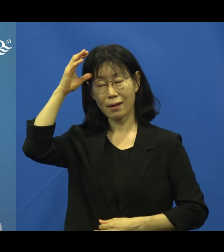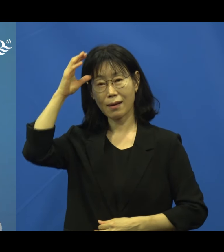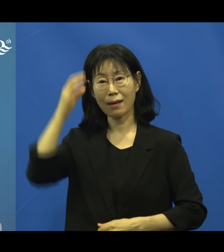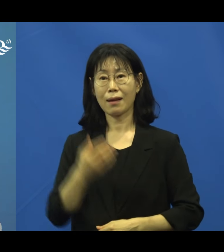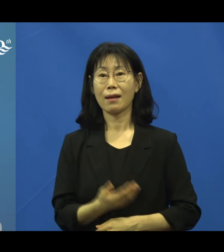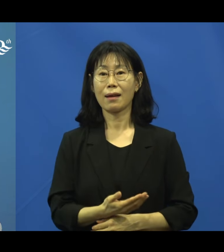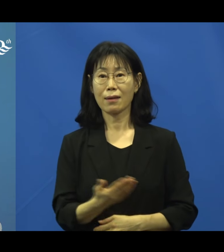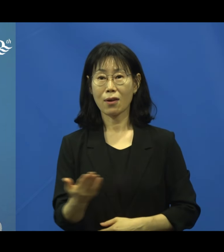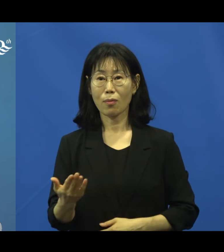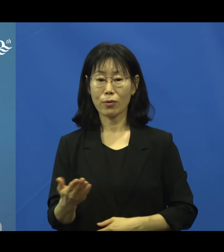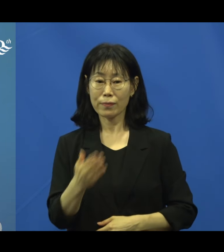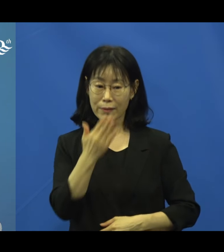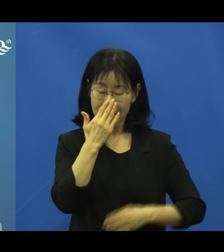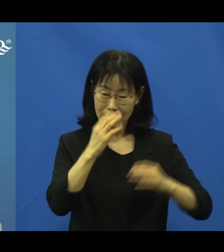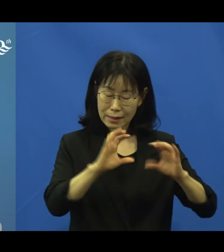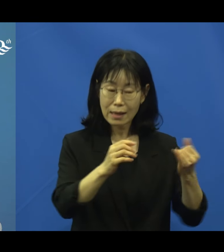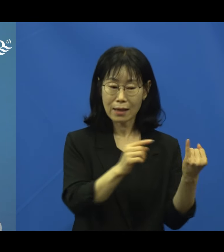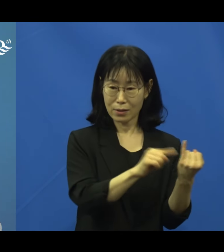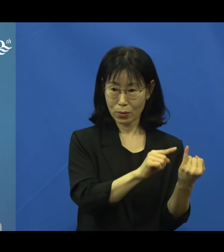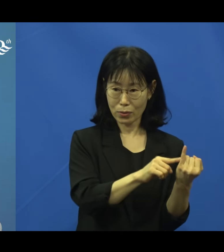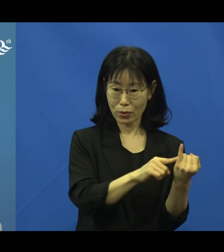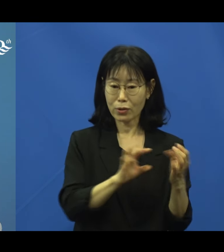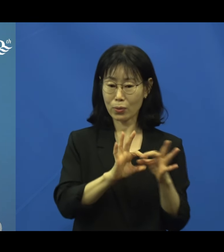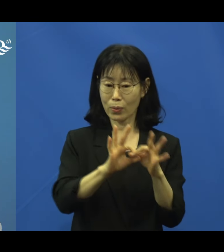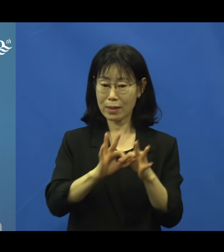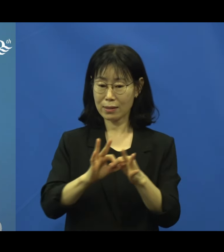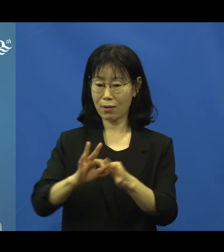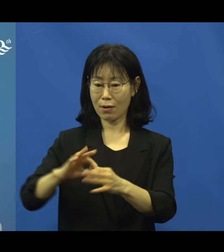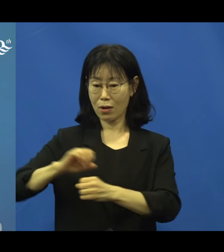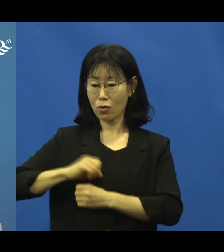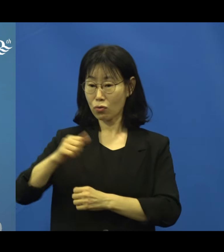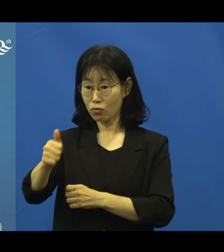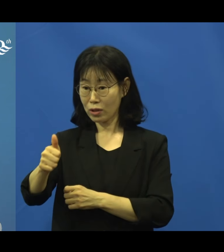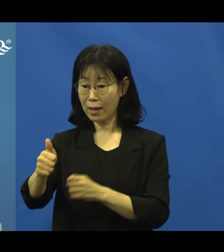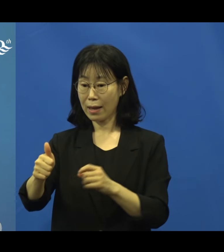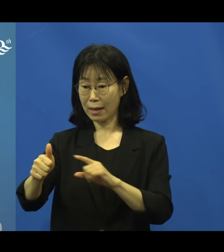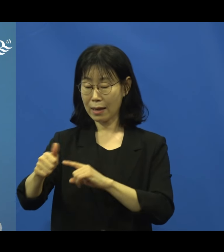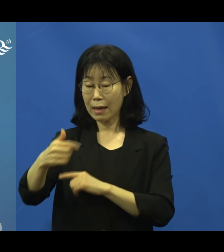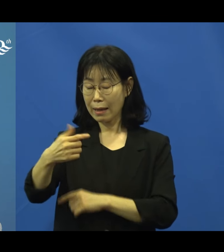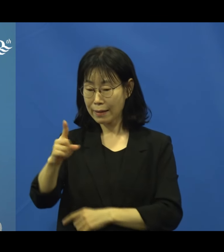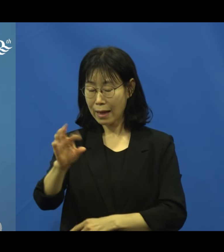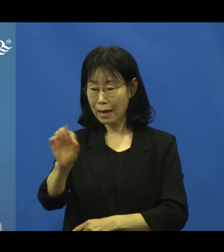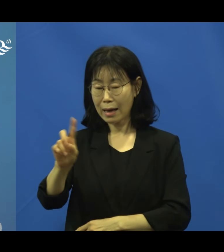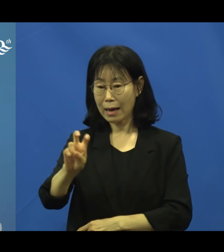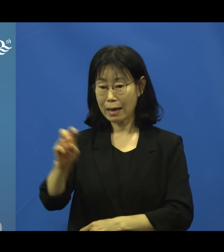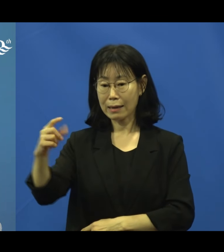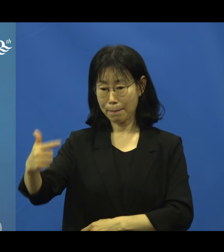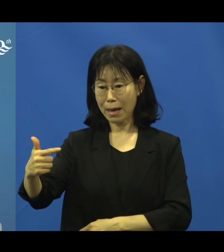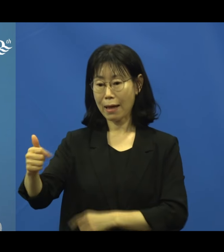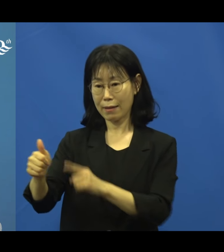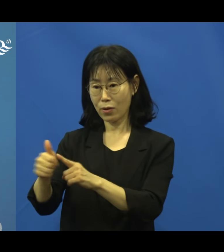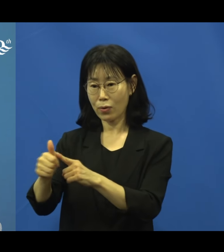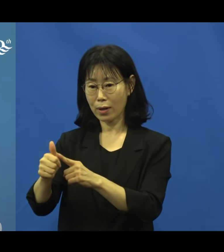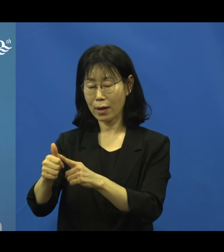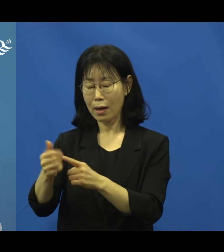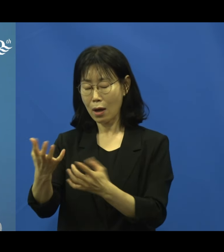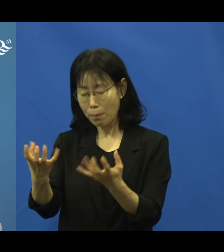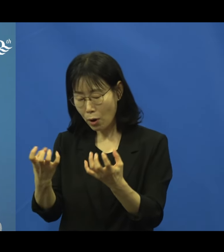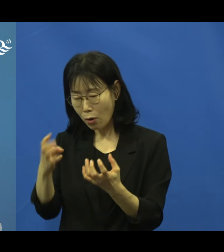포로로 붙잡혀온 소녀를 통하여 이 나만이 살게 되는 길이 열리리라고는 누가 생각을